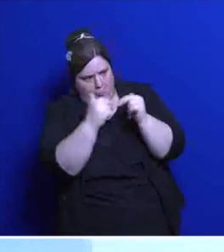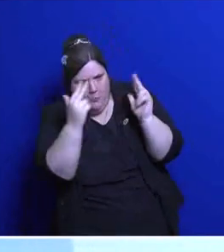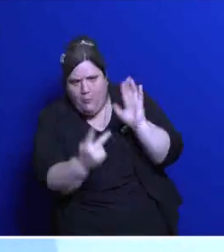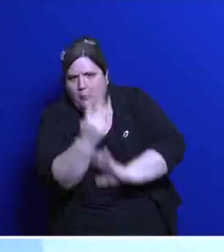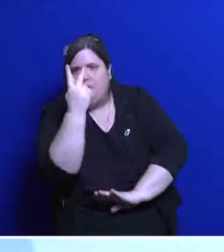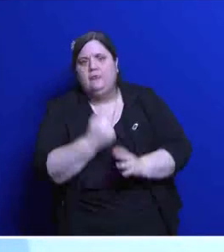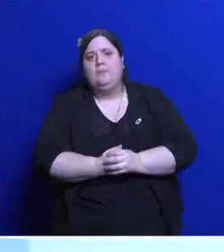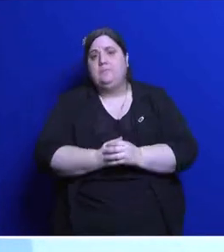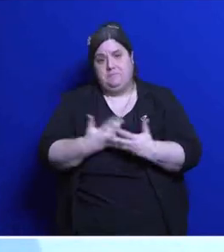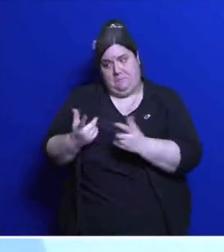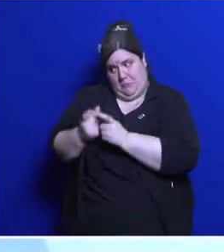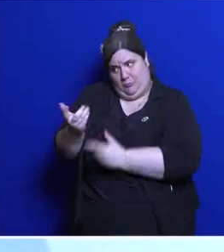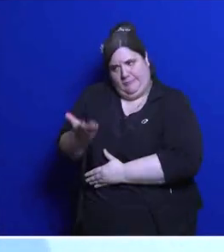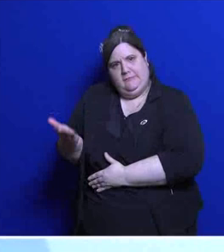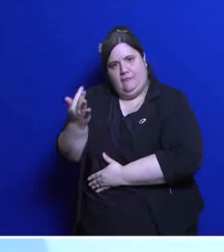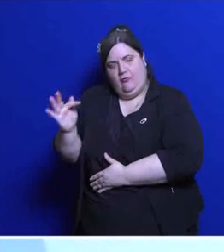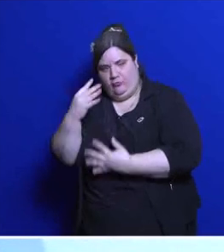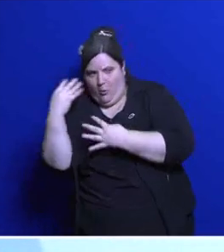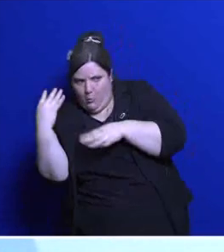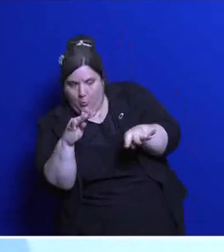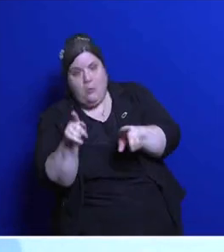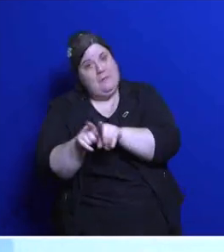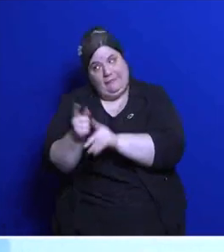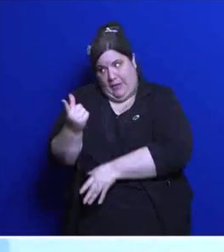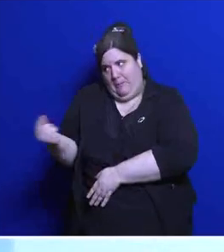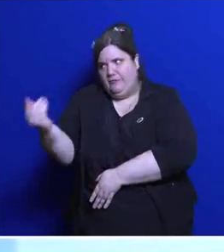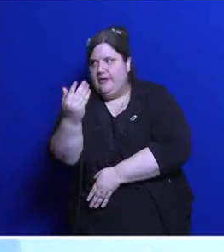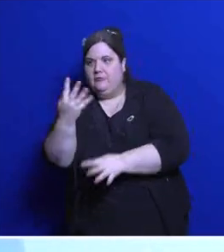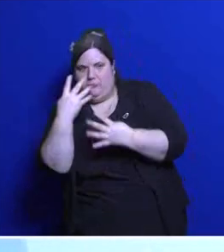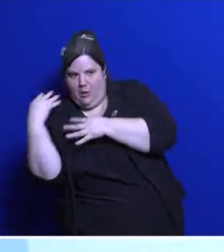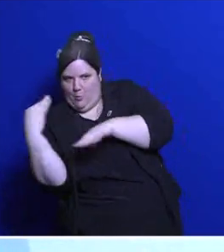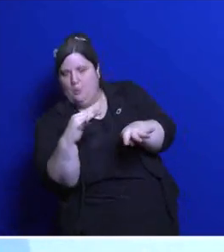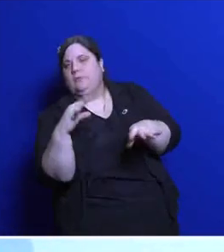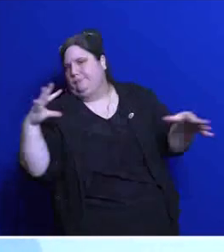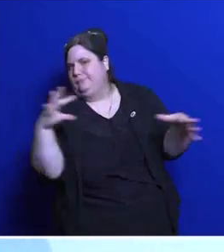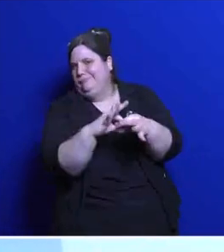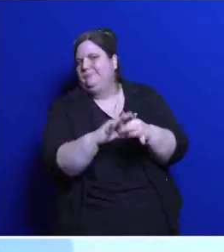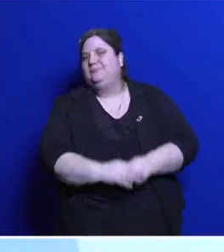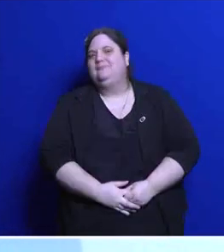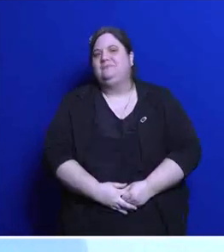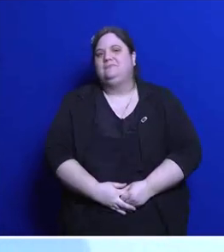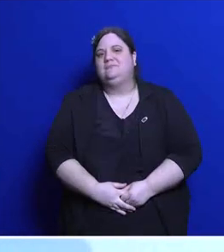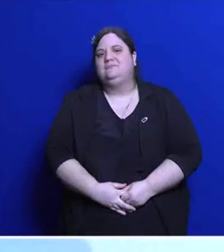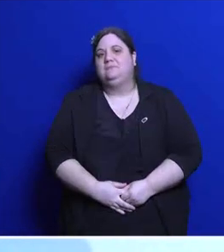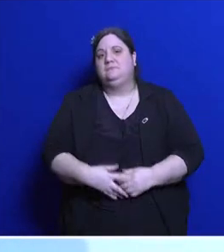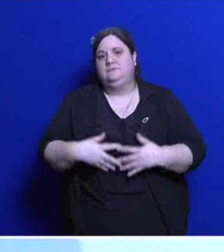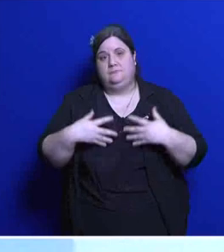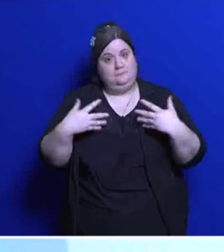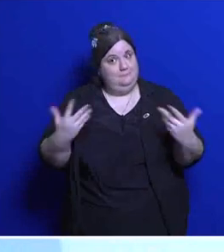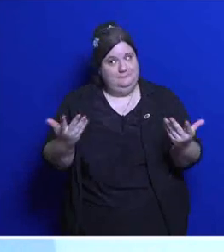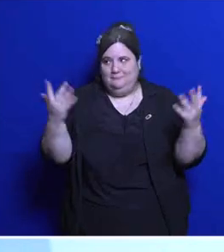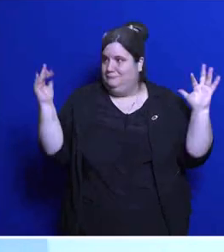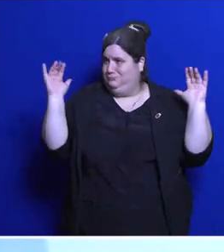nos entreprises qu'à nos partenaires. Et donc, si je vous remercie d'être ici aussi nombreux, c'est que vous êtes